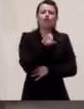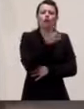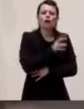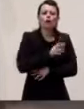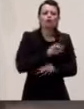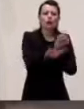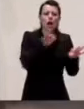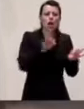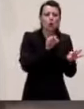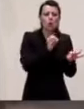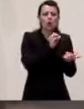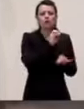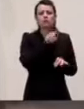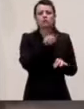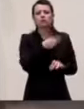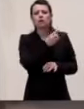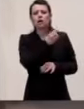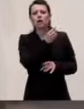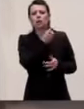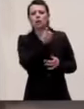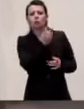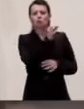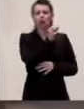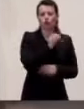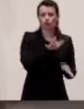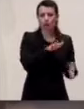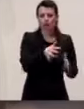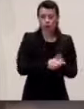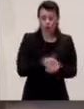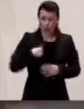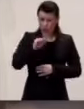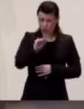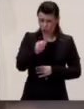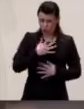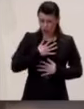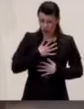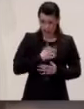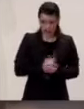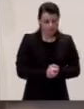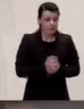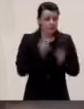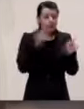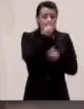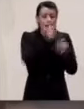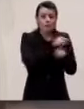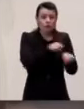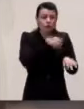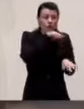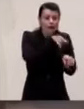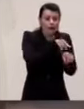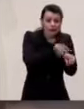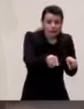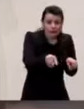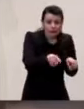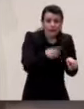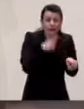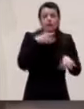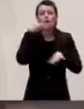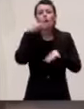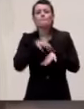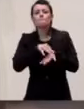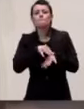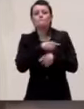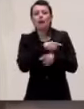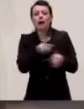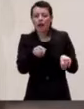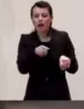l'1,0%. Allora, la domanda è la seguente, se sono la fascia più debole, anziani, malati, intanto solo